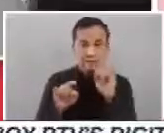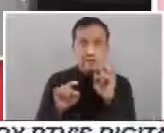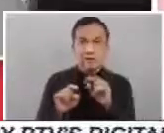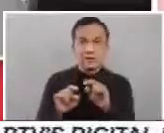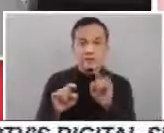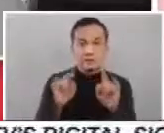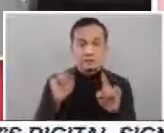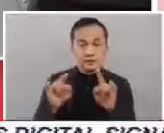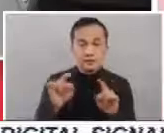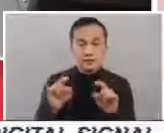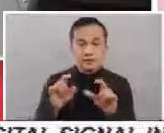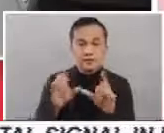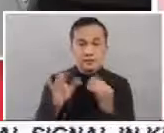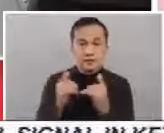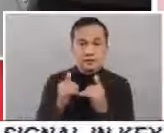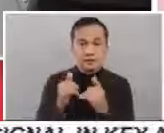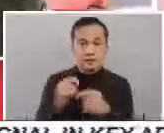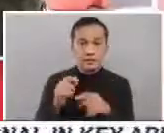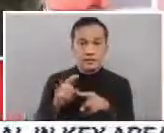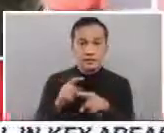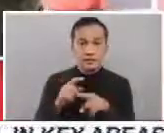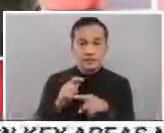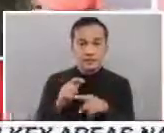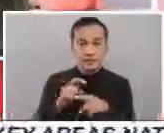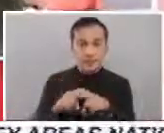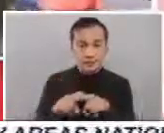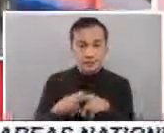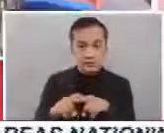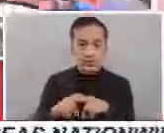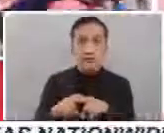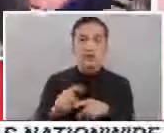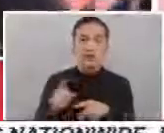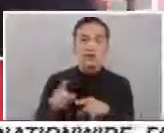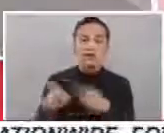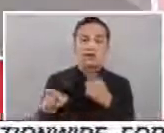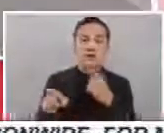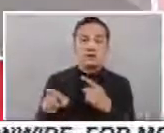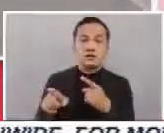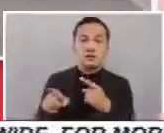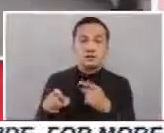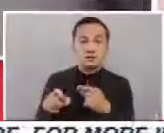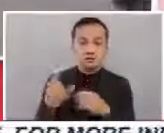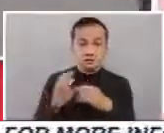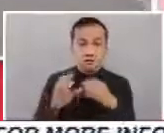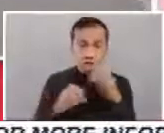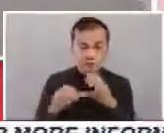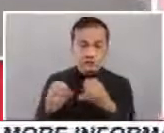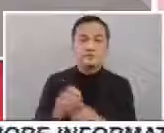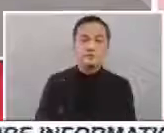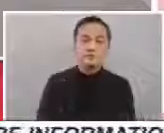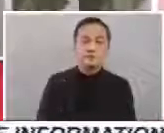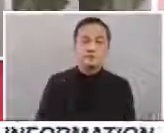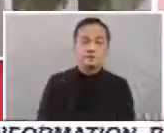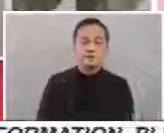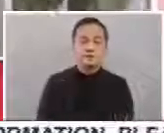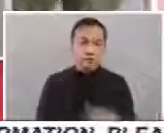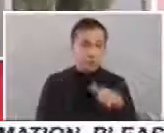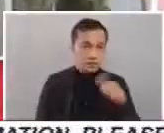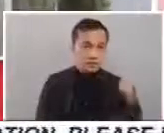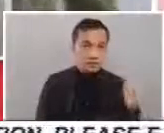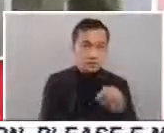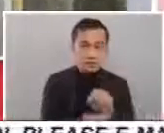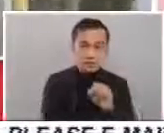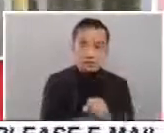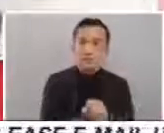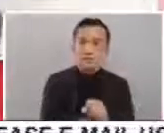Pero ang inyong ruta lamang po ay hatid sundo lamang po. So may mga requirements pong dapat dalhin, ano, Yusek? Well,